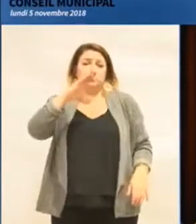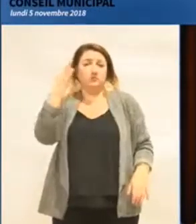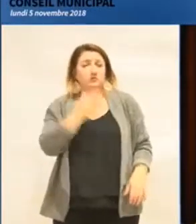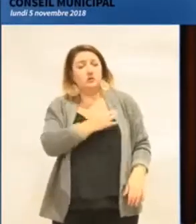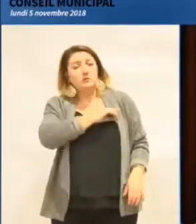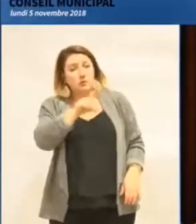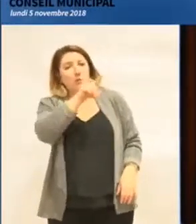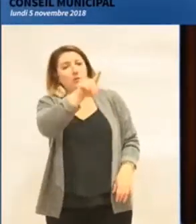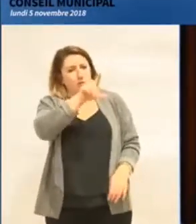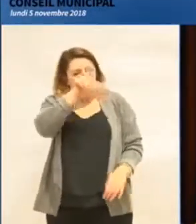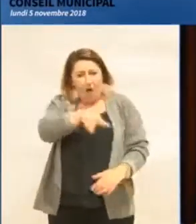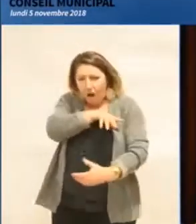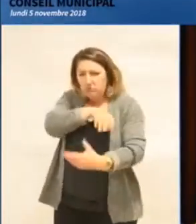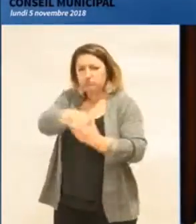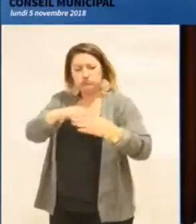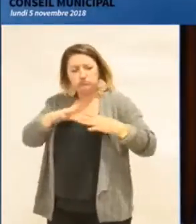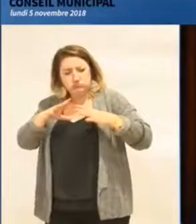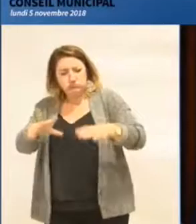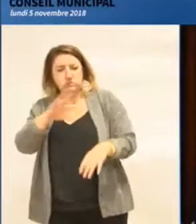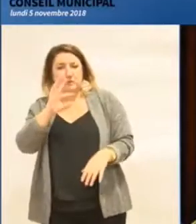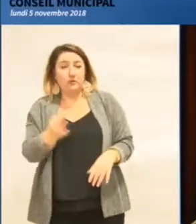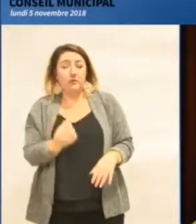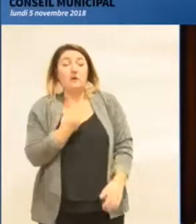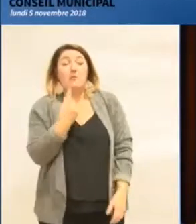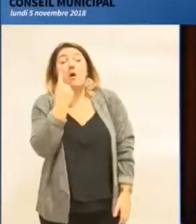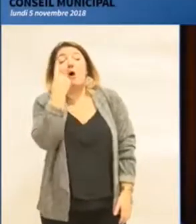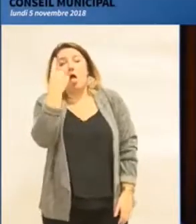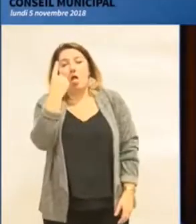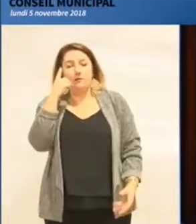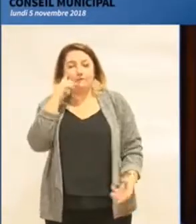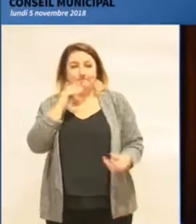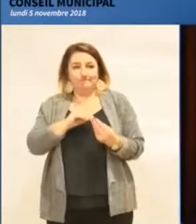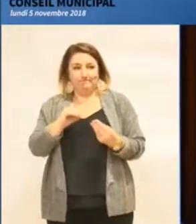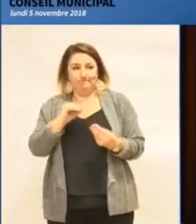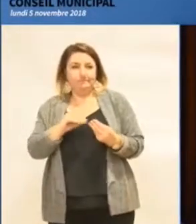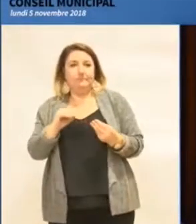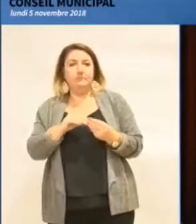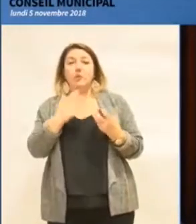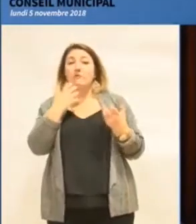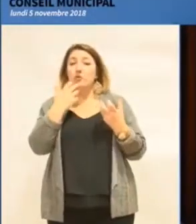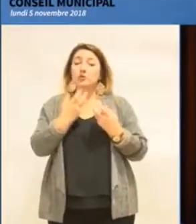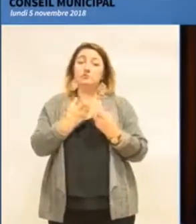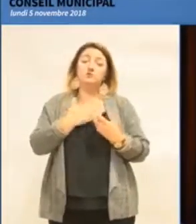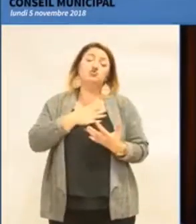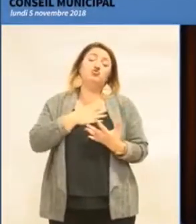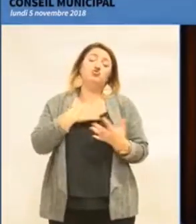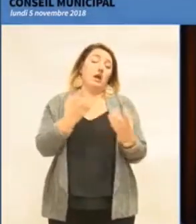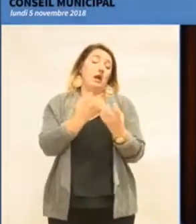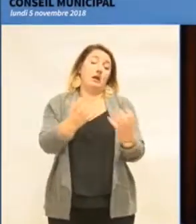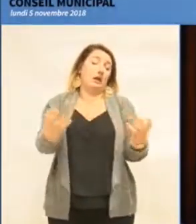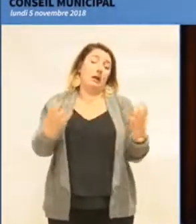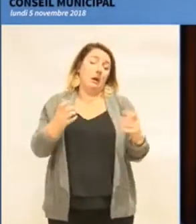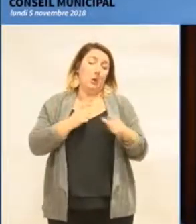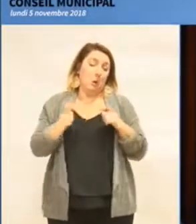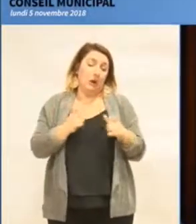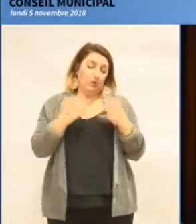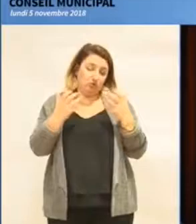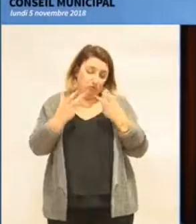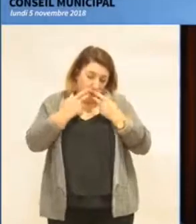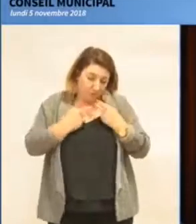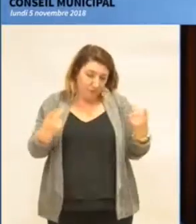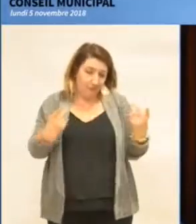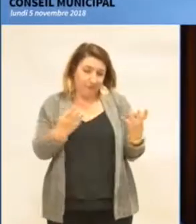présent. Je note toutefois au passage, et c'est ce point-là que je voulais évoquer devant vous tous, mes chers collègues, parce que c'est, à mes yeux,